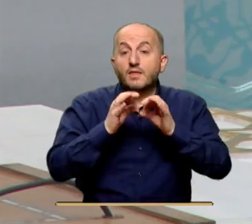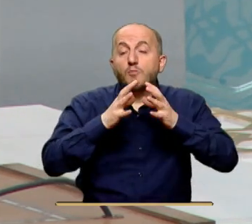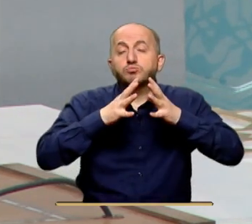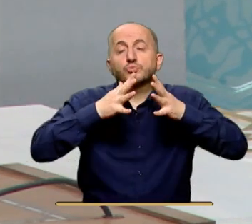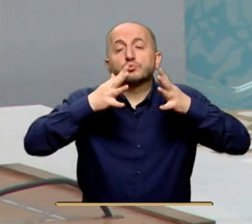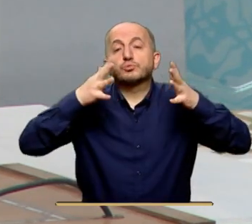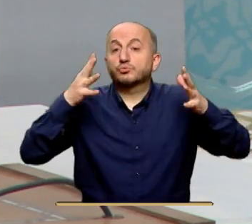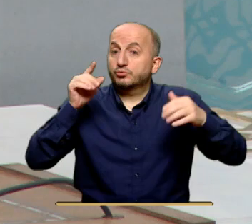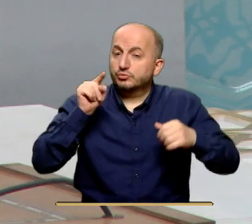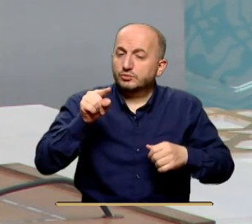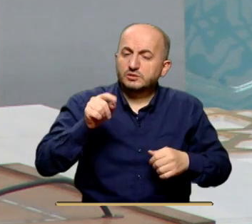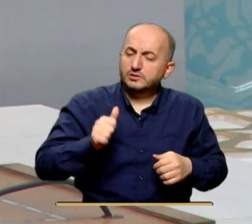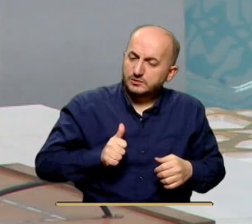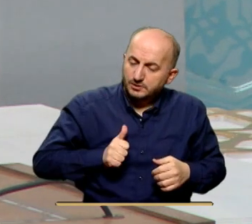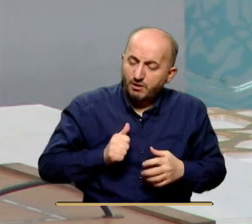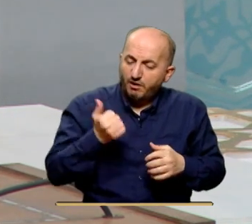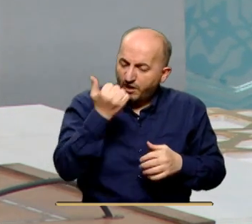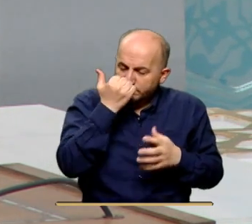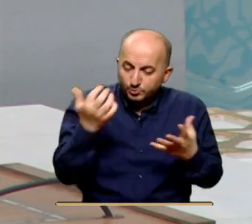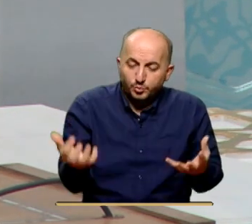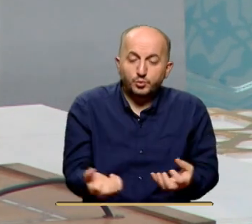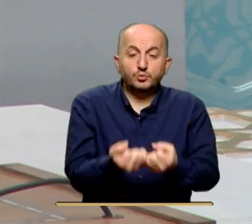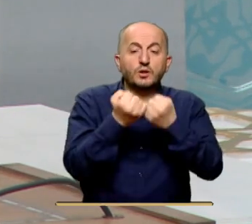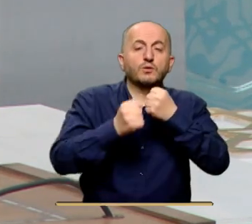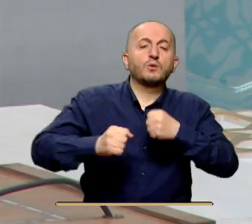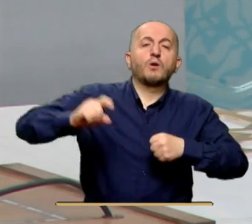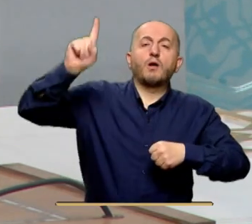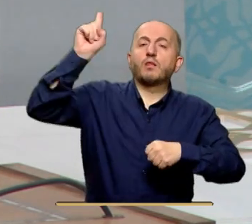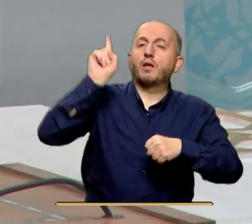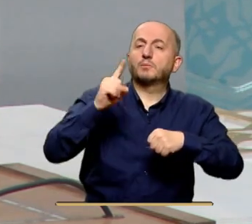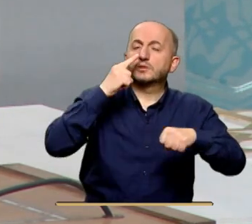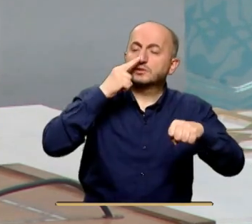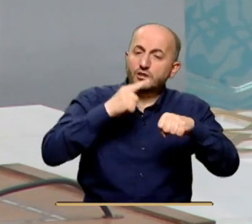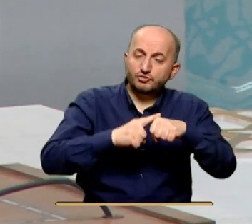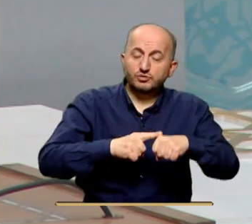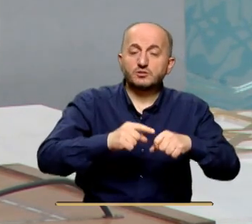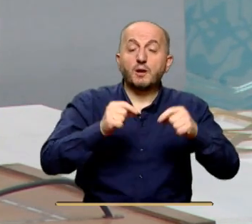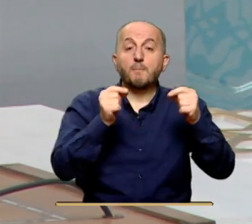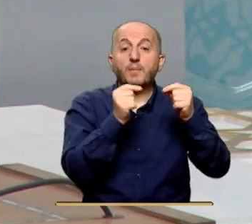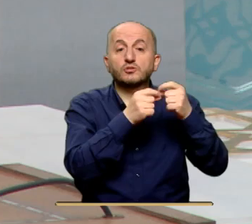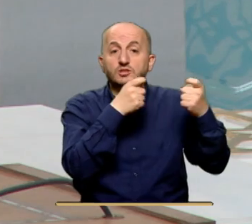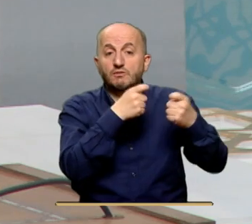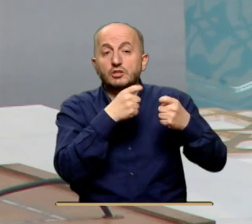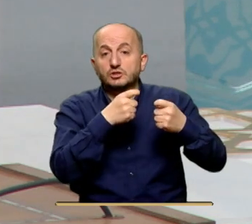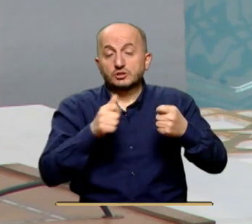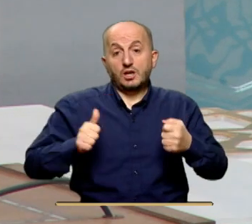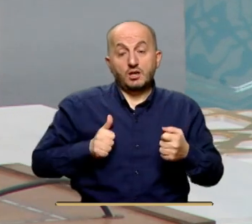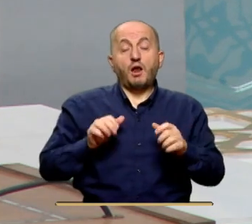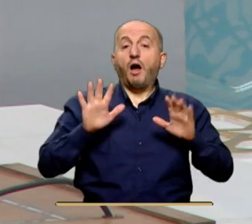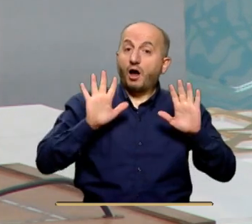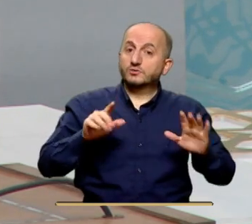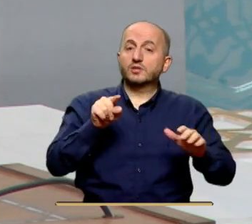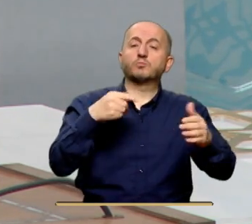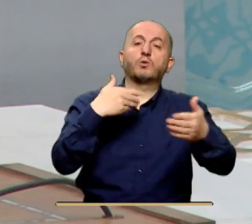ki kanın kurtarıyor tevhidi, Bedir'in arslanları ancak bu kadar şanlı